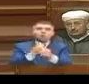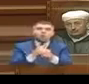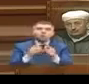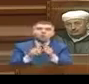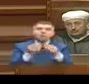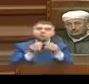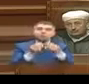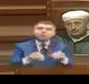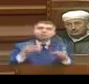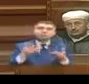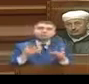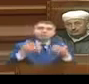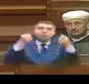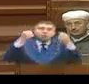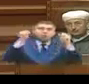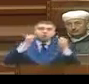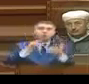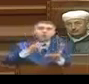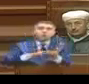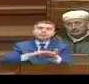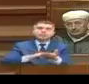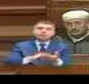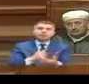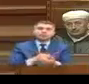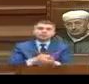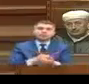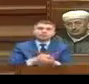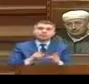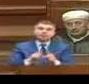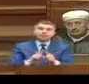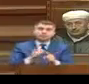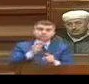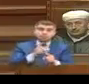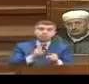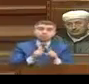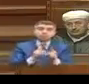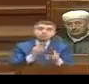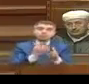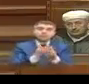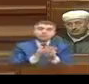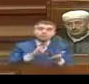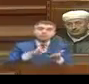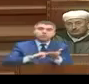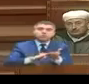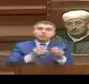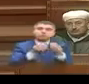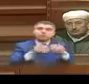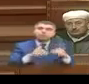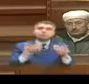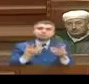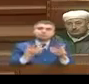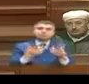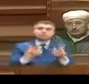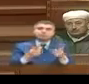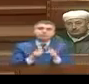الحسيمة، وخاصها تتحمل المسؤولية، لأن الوطن موضوع سؤال. فشلتوا في إدارة الملف ديال الحسيمة، فشلتوا في حماية حقوق